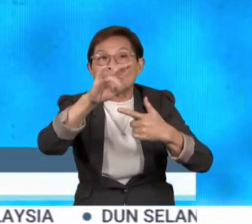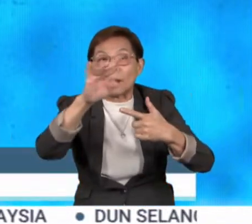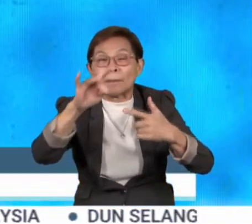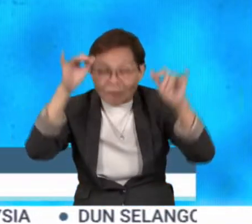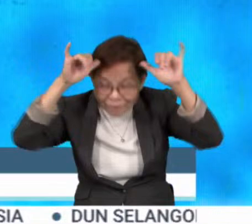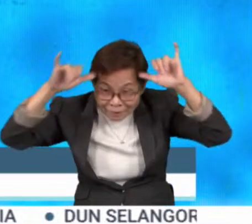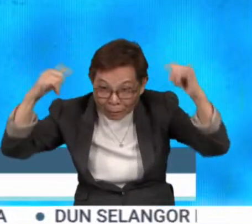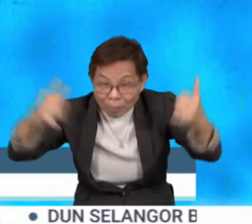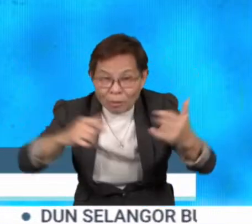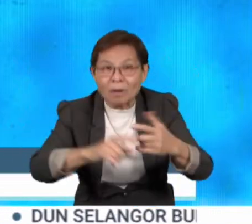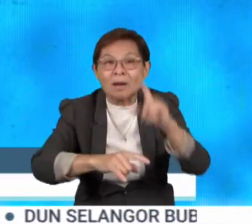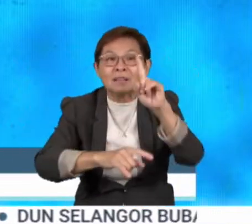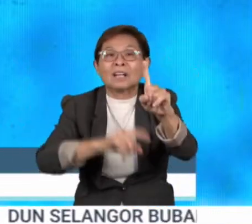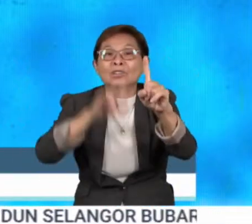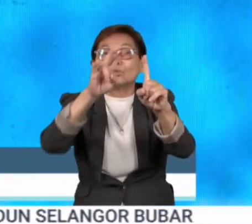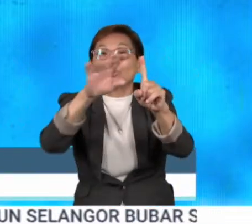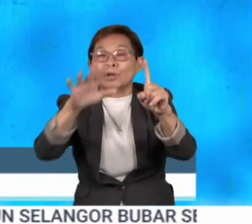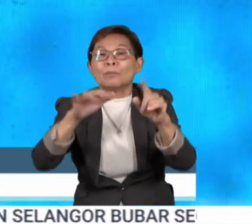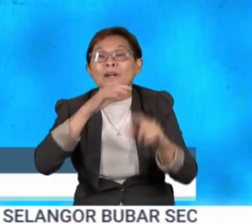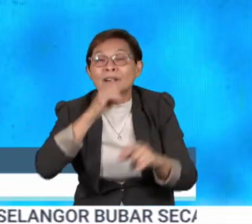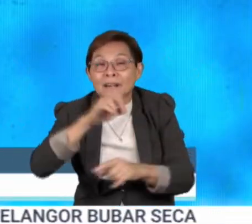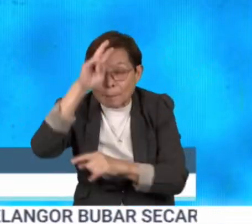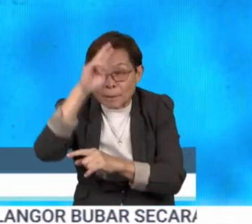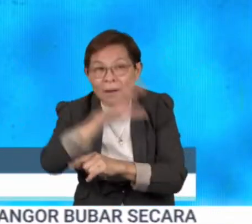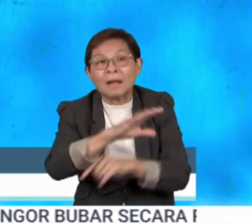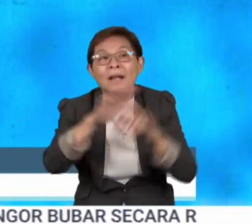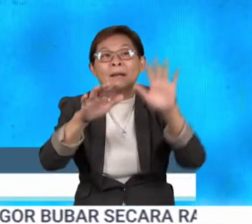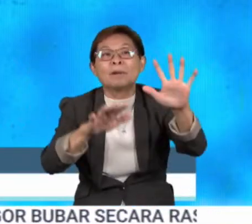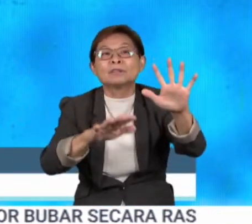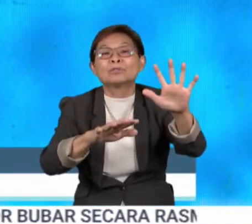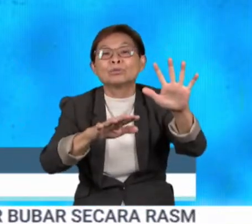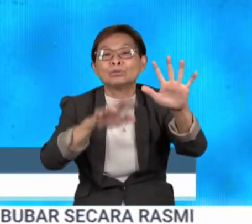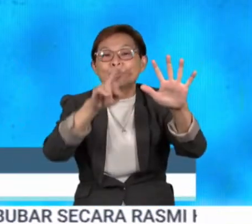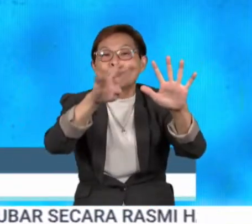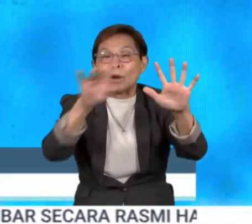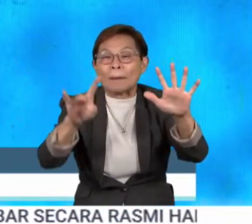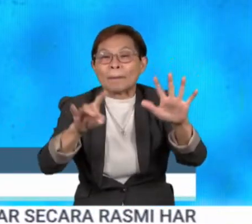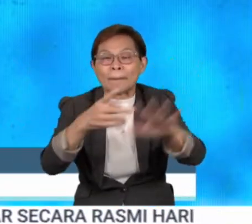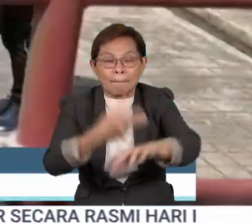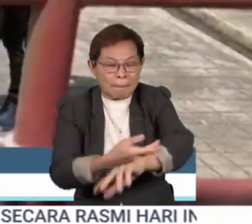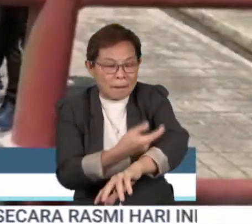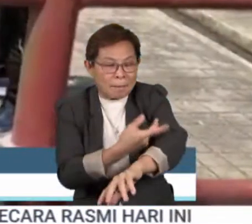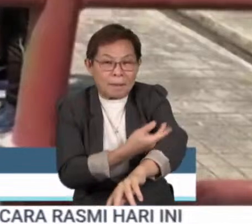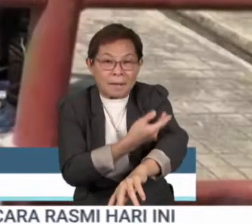kerbau, 175 kambing dan 528 biri-biri.